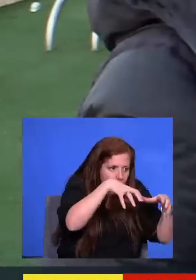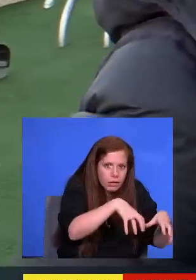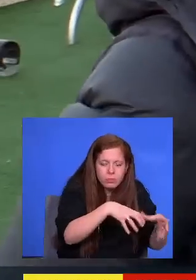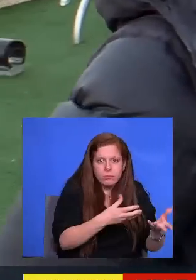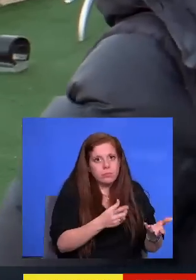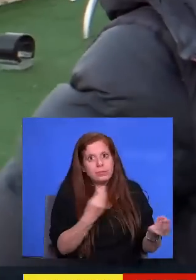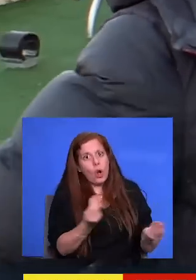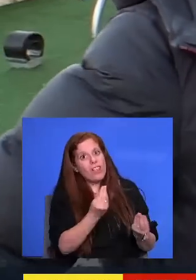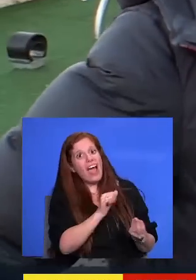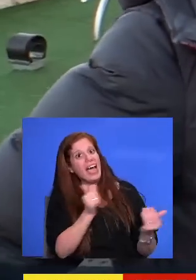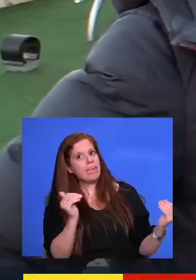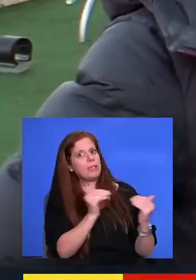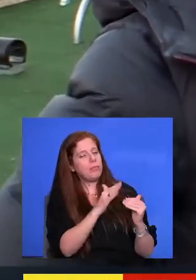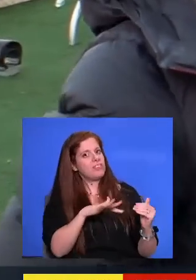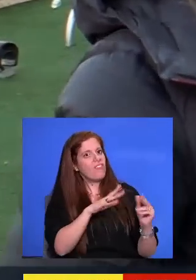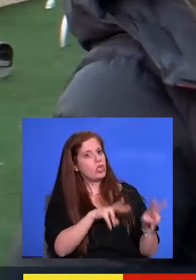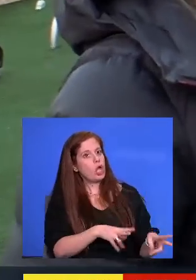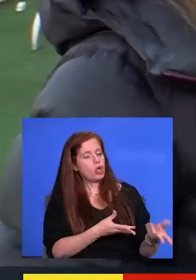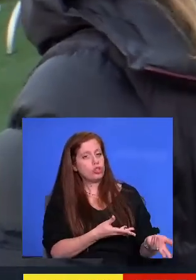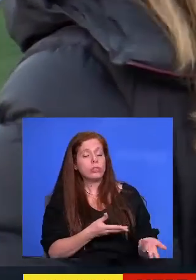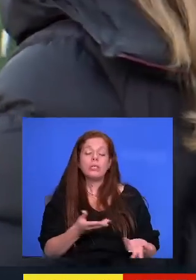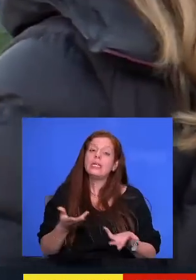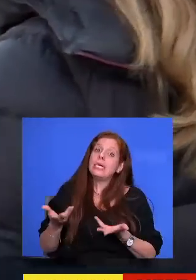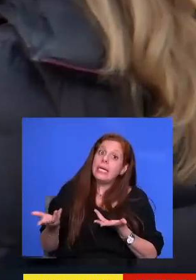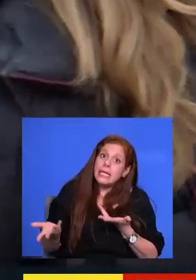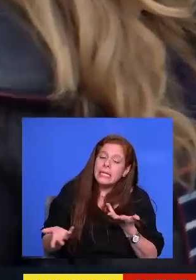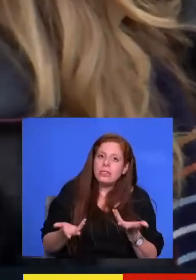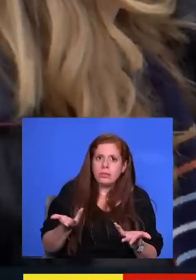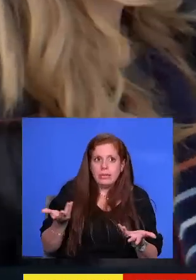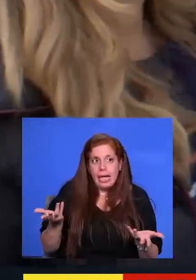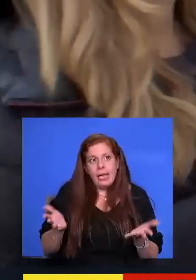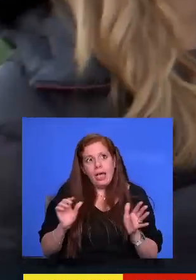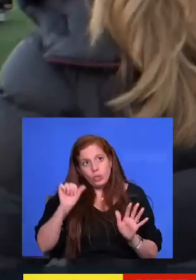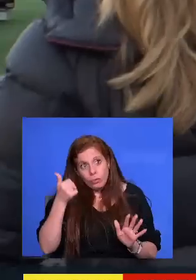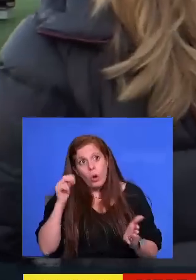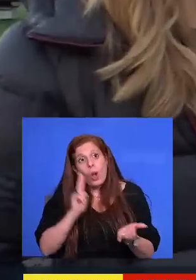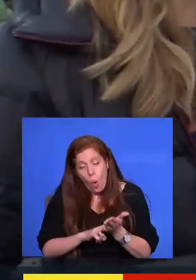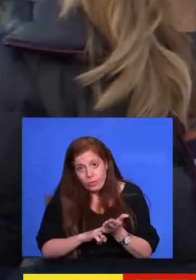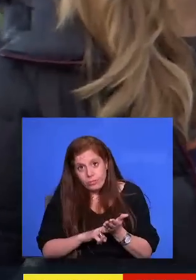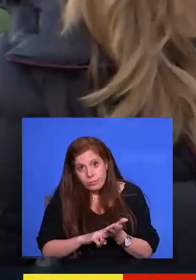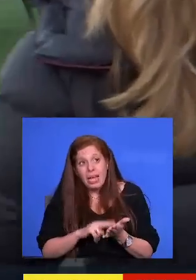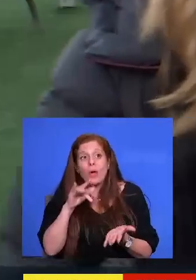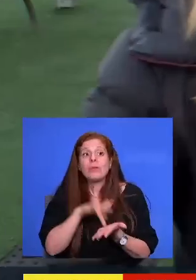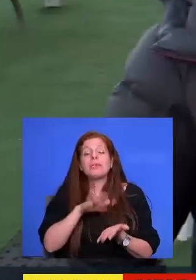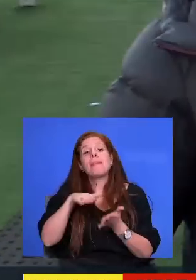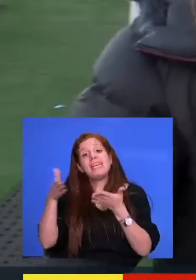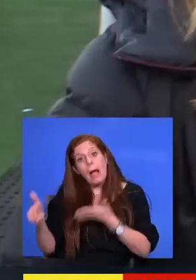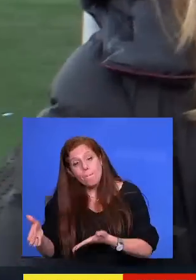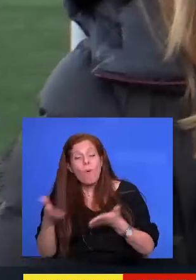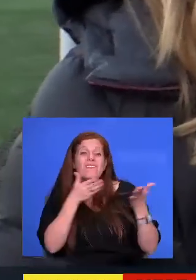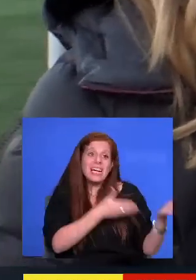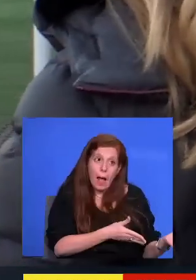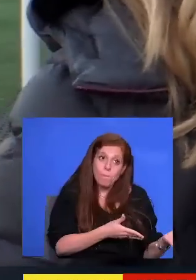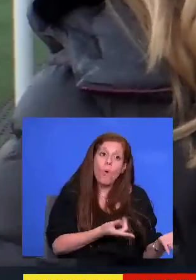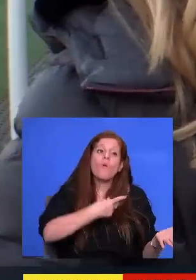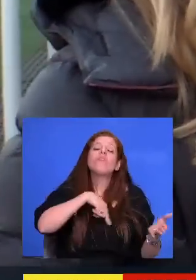הכי סביבתי שיש. לא הכי סביבתי שיש. אז קודם כל נכון, אנחנו נמצאים גם פה וגם פה, ואנחנו, זה